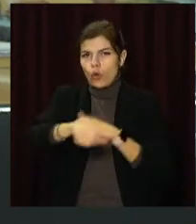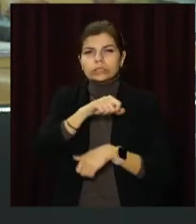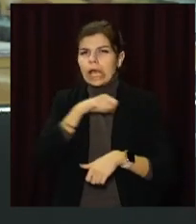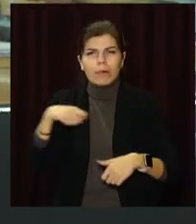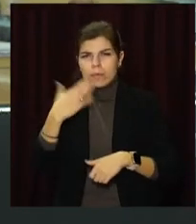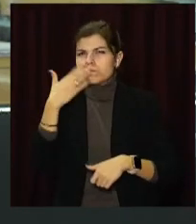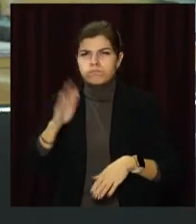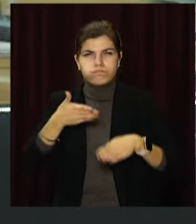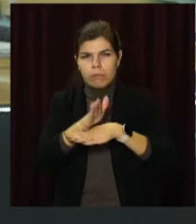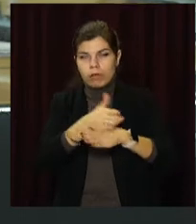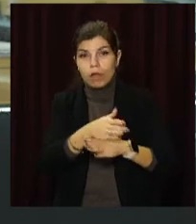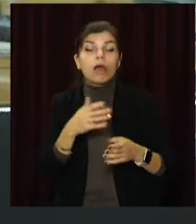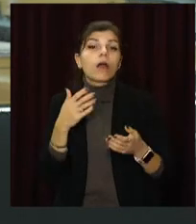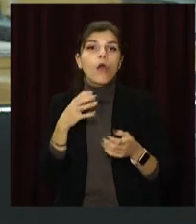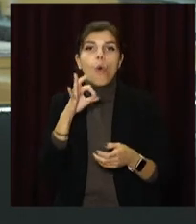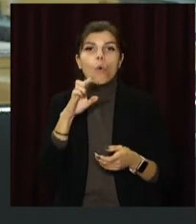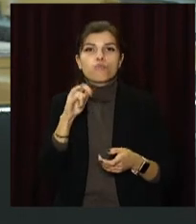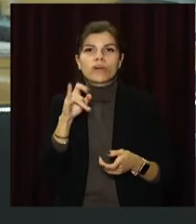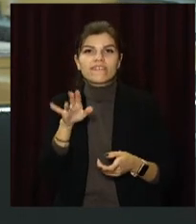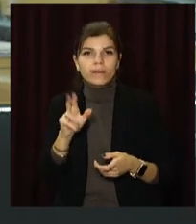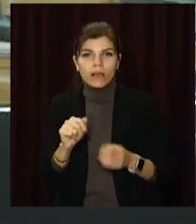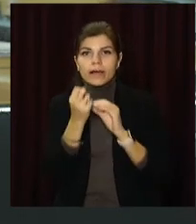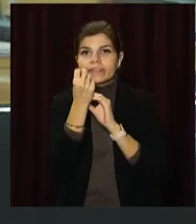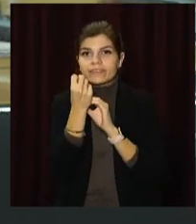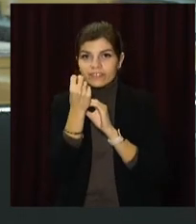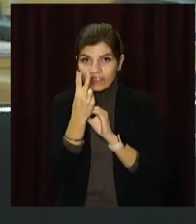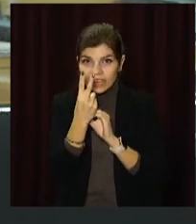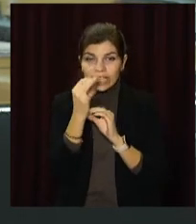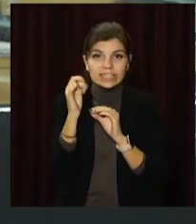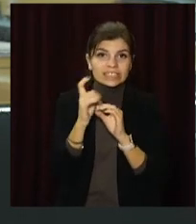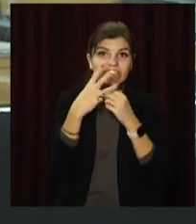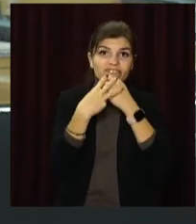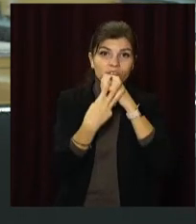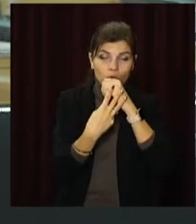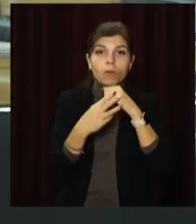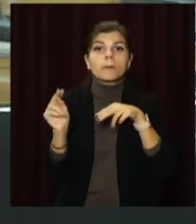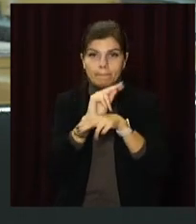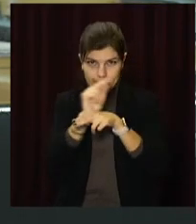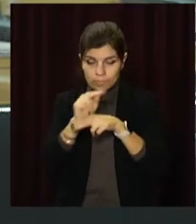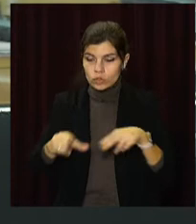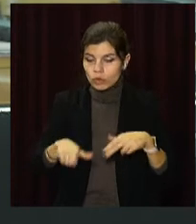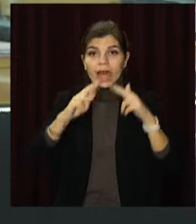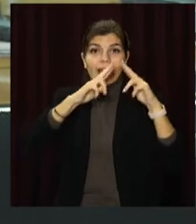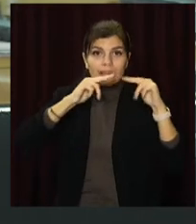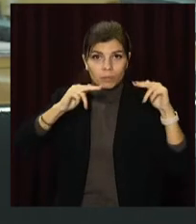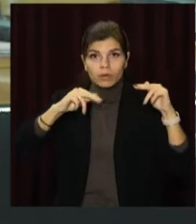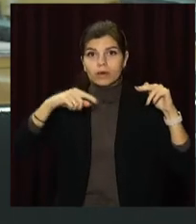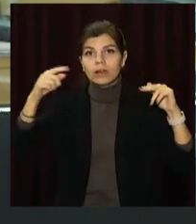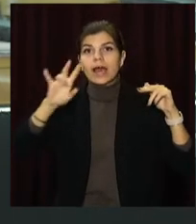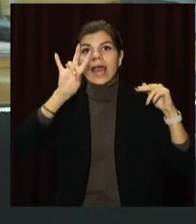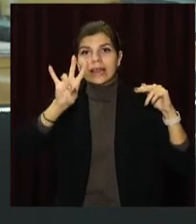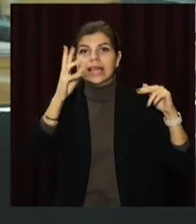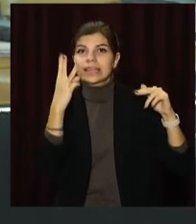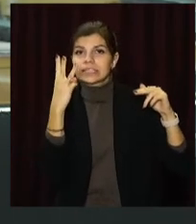Дніпропетровщини. Тепер не будуть. В Обухівці відремонтували 12 із 18 кілометрів траси, яка з'єднує Дніпро із трасою